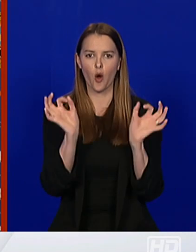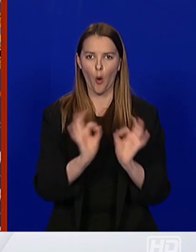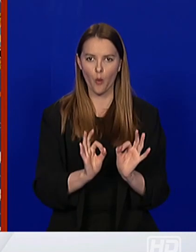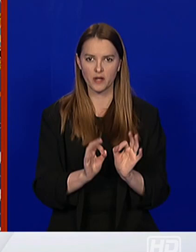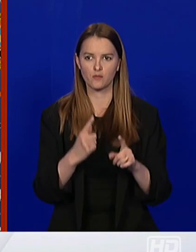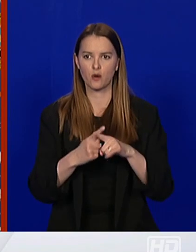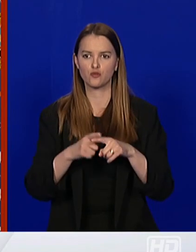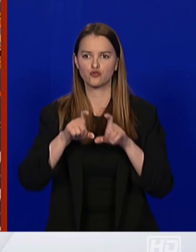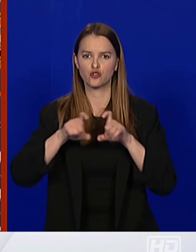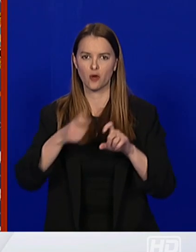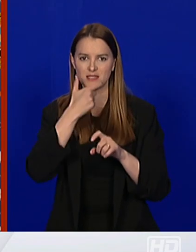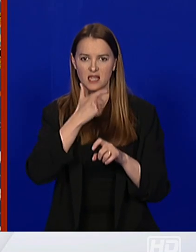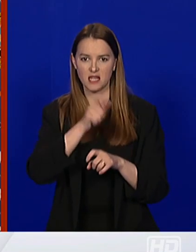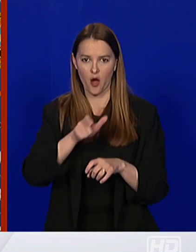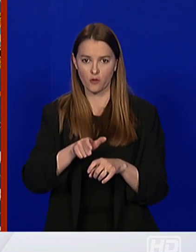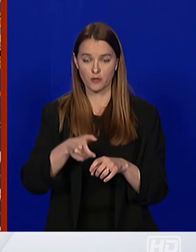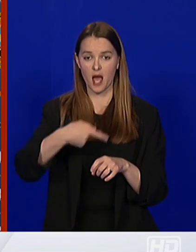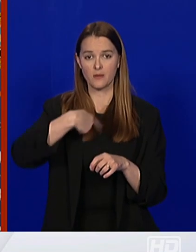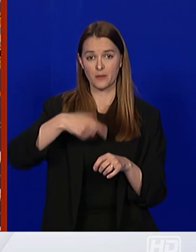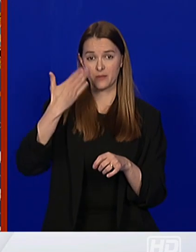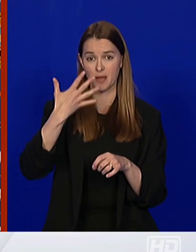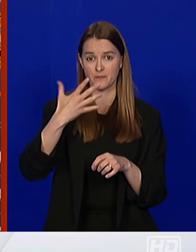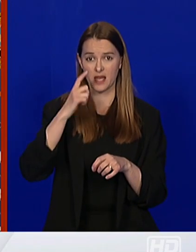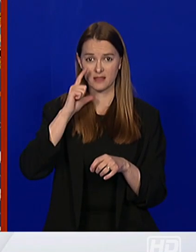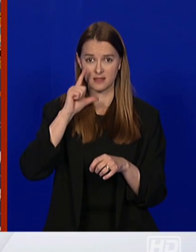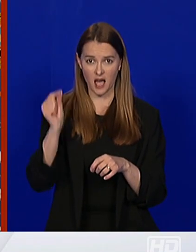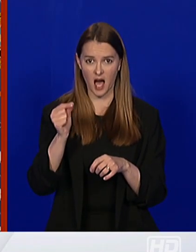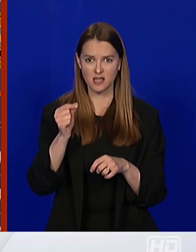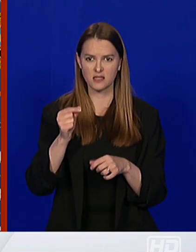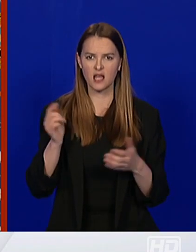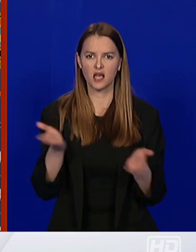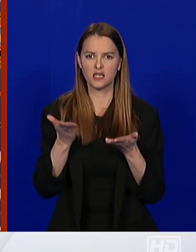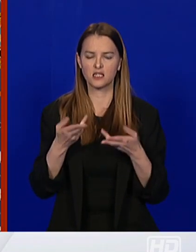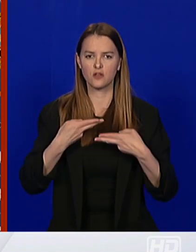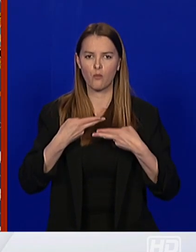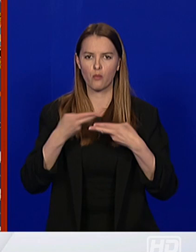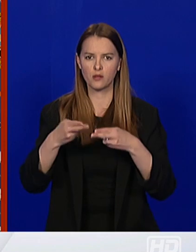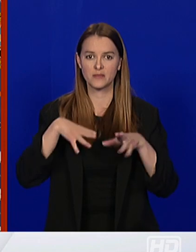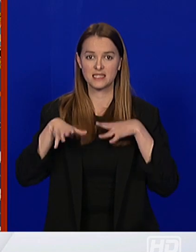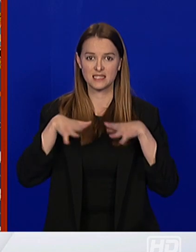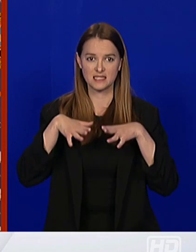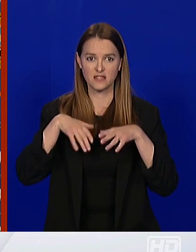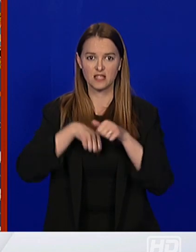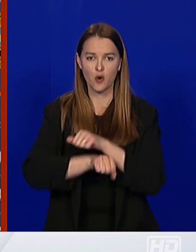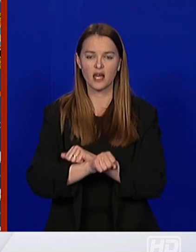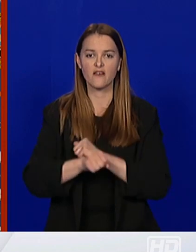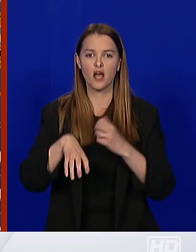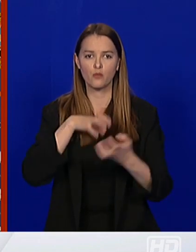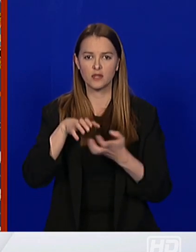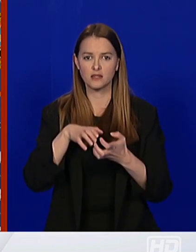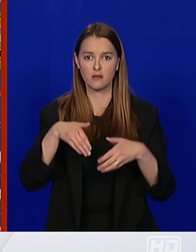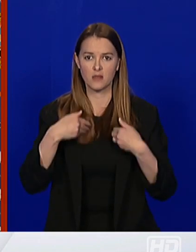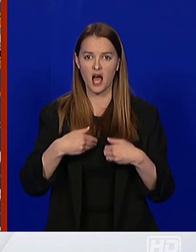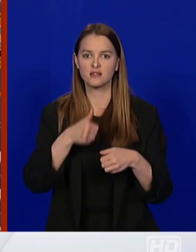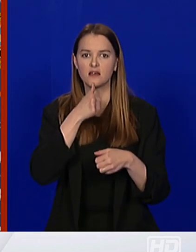osobe. Mi smo prije 5 dana interventno poslali prema Ministarstvo za demografiju, obitelj, mlade i socijalnu